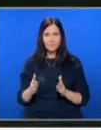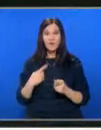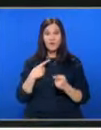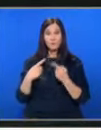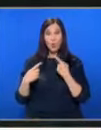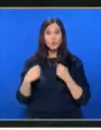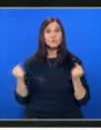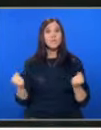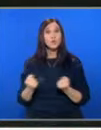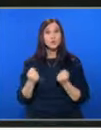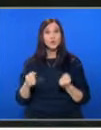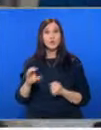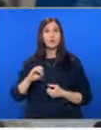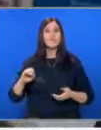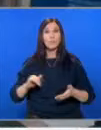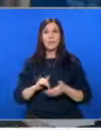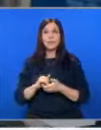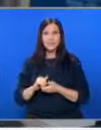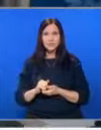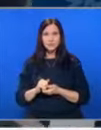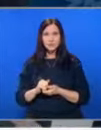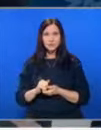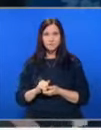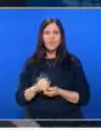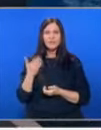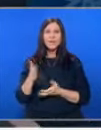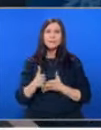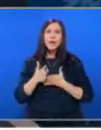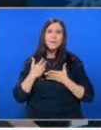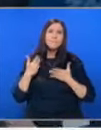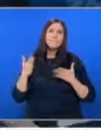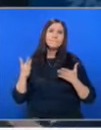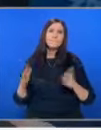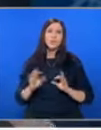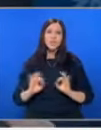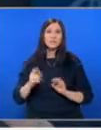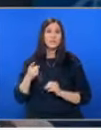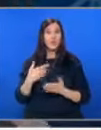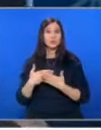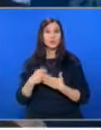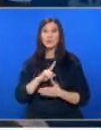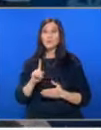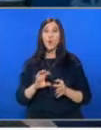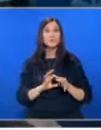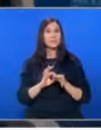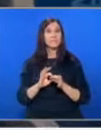договора за функционирането на Европейския съюз. Те са много експлицитни в това отношение, че не могат да се съвместяват